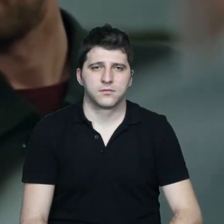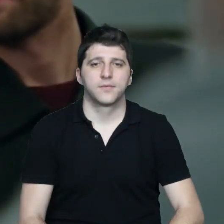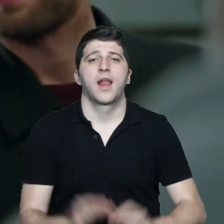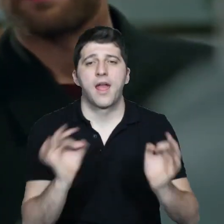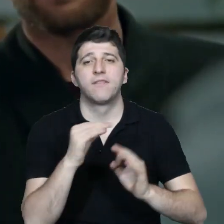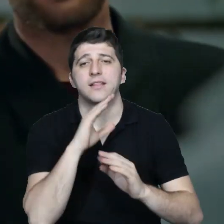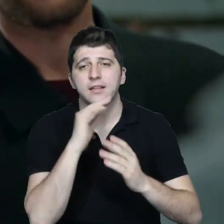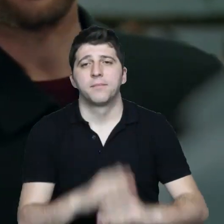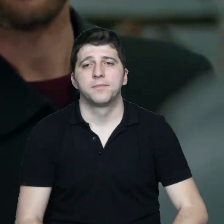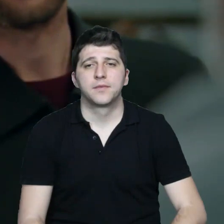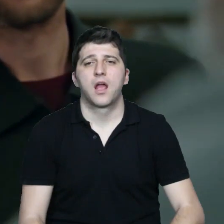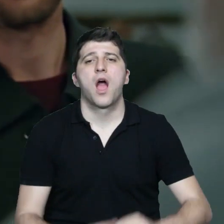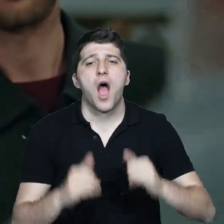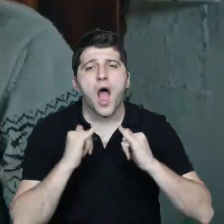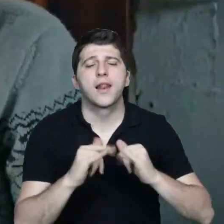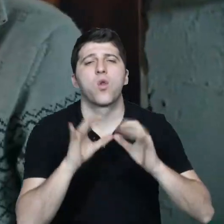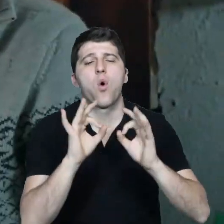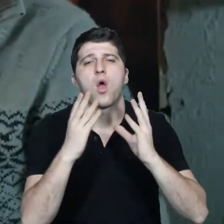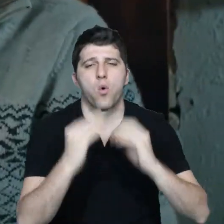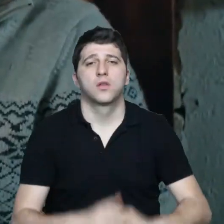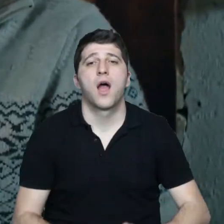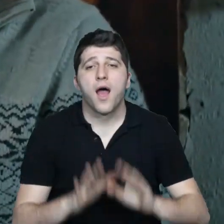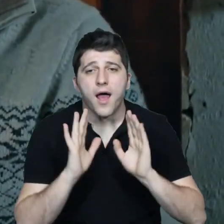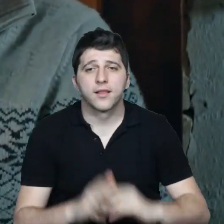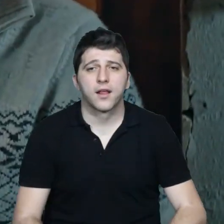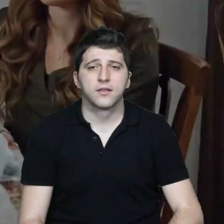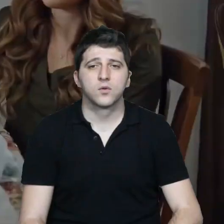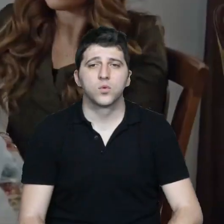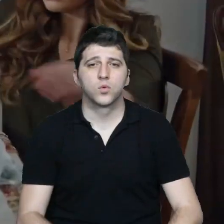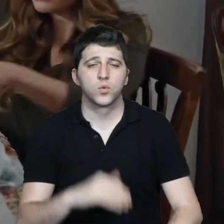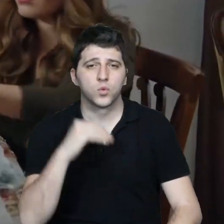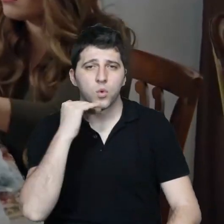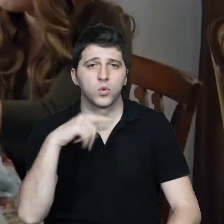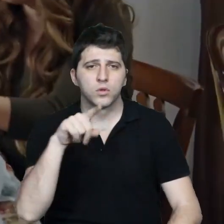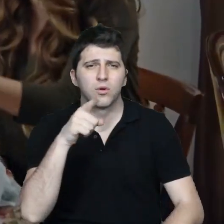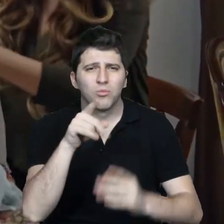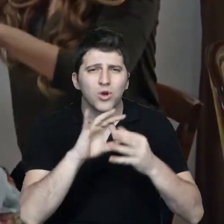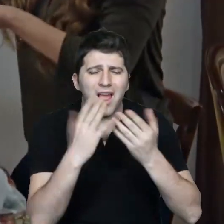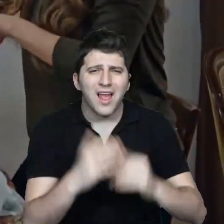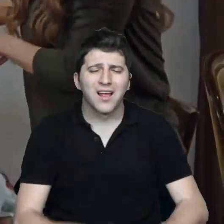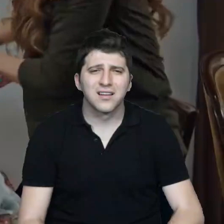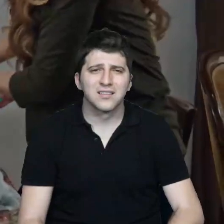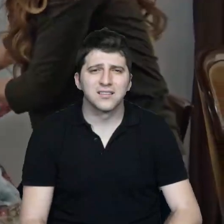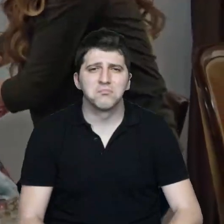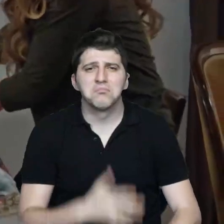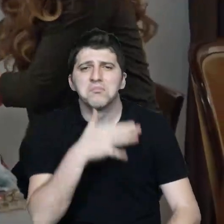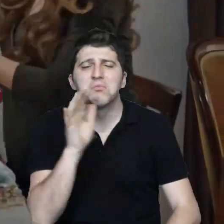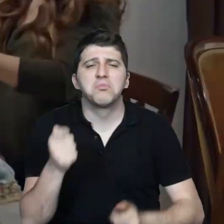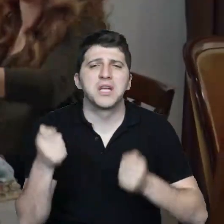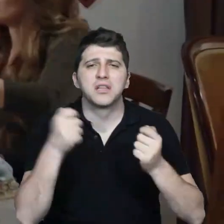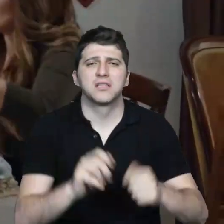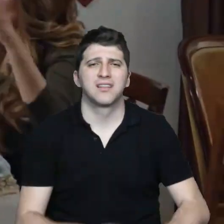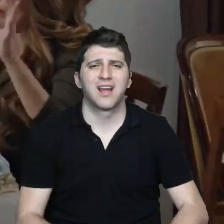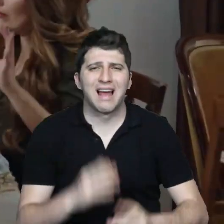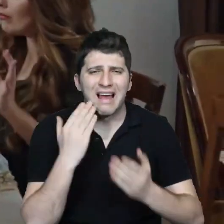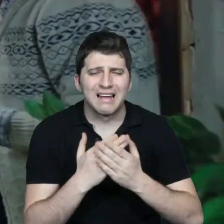Evet dedem, aynen öyle oldu. Hatta koyunumuz... Bu ne? Benim kucağımda...